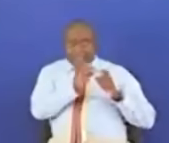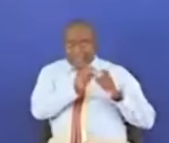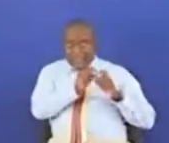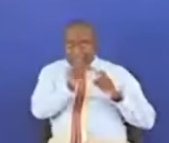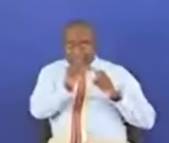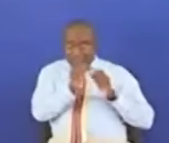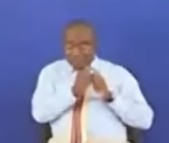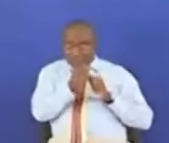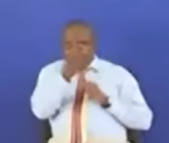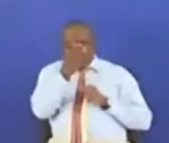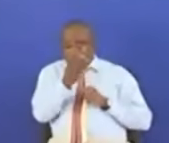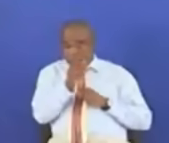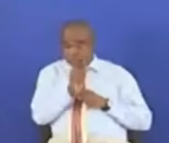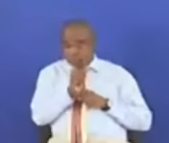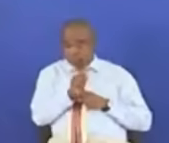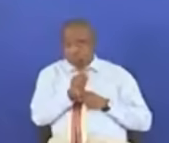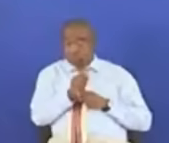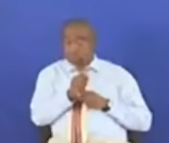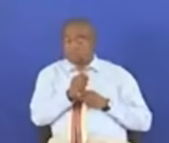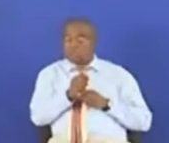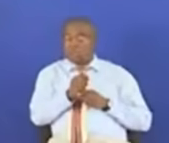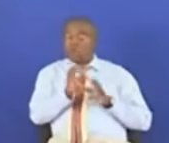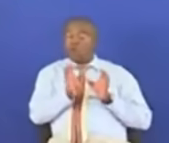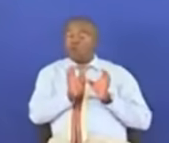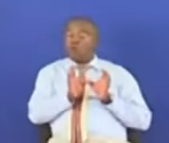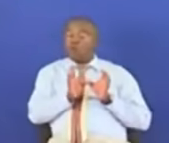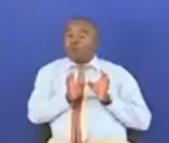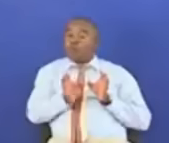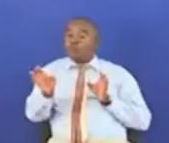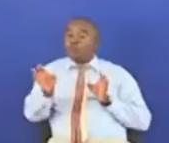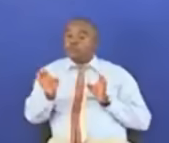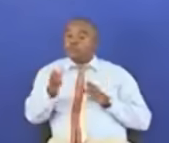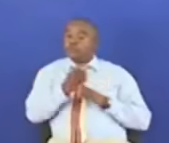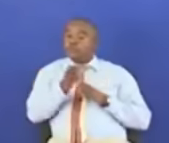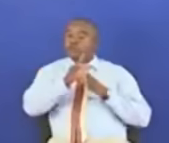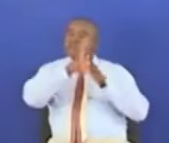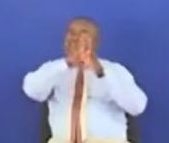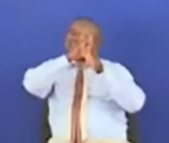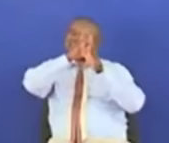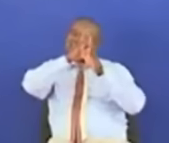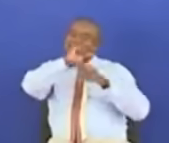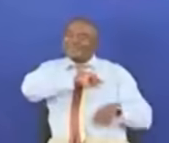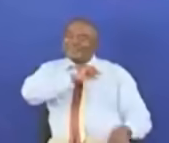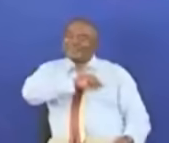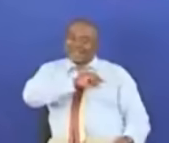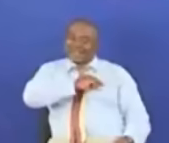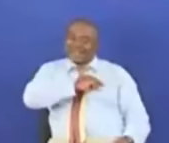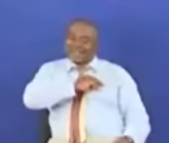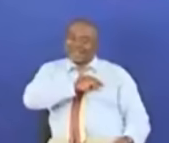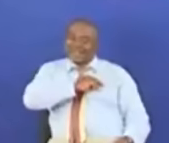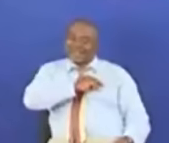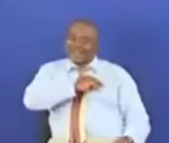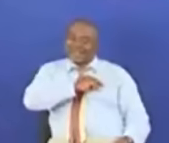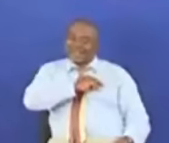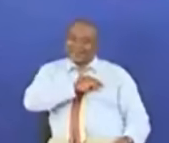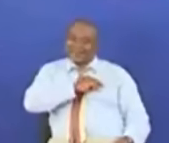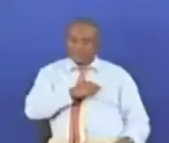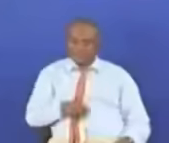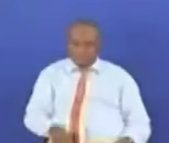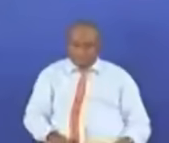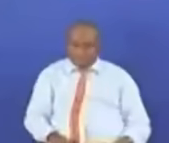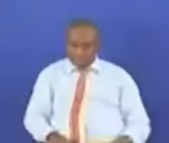5, miongoni mwa ubaguzi unaozuiwa ni ubaguzi wa kijinsia kwa mujibu wa katiba.